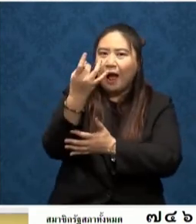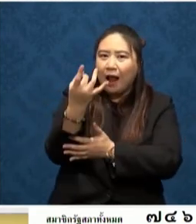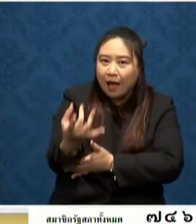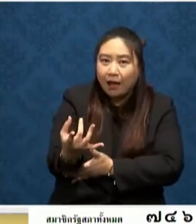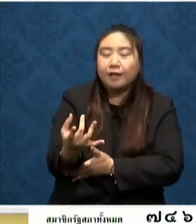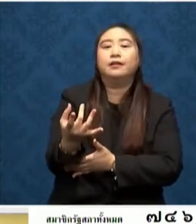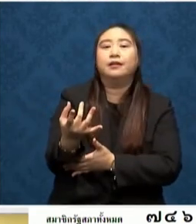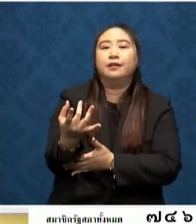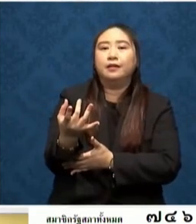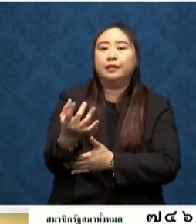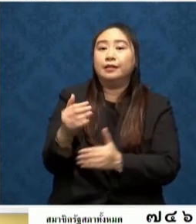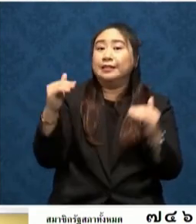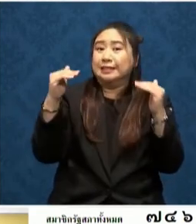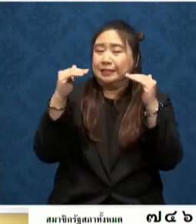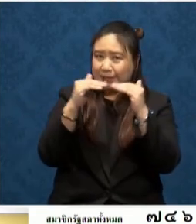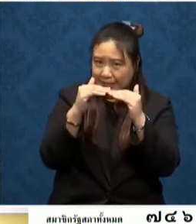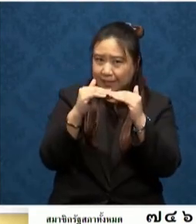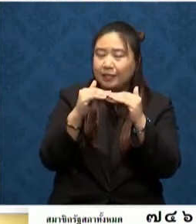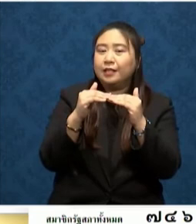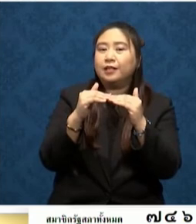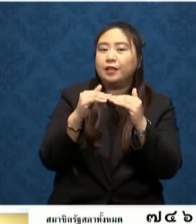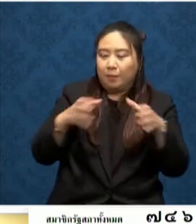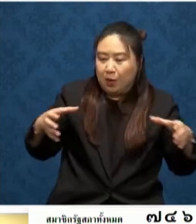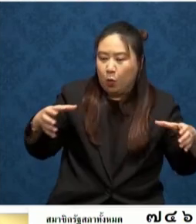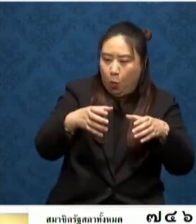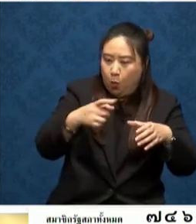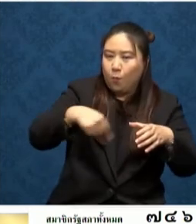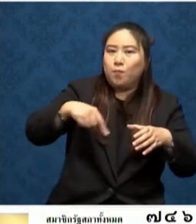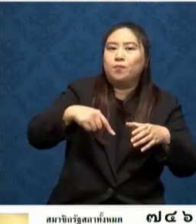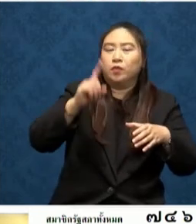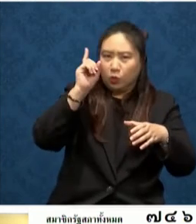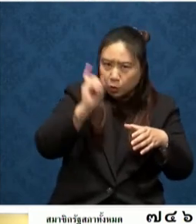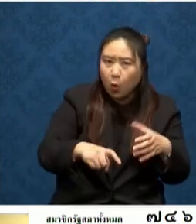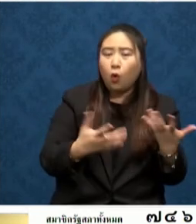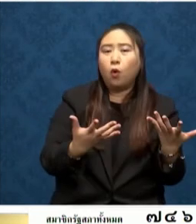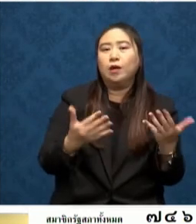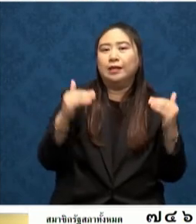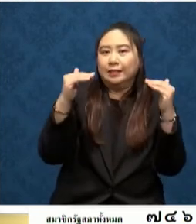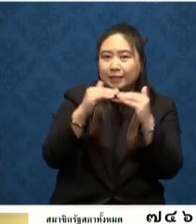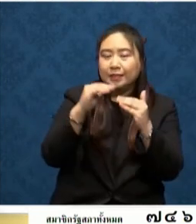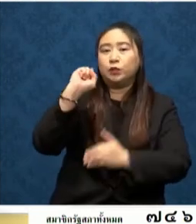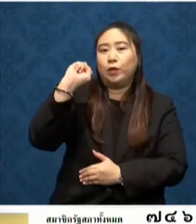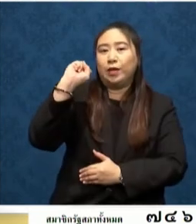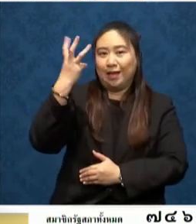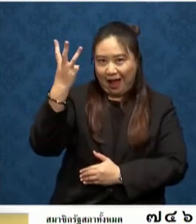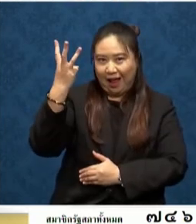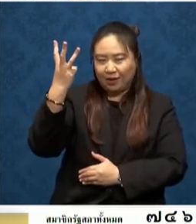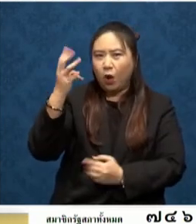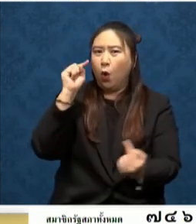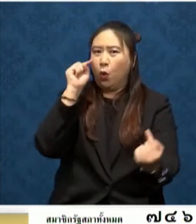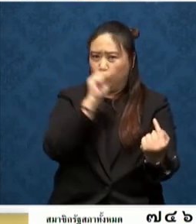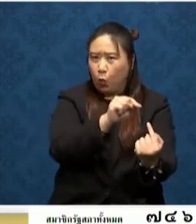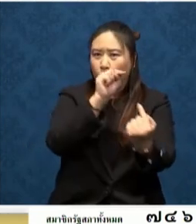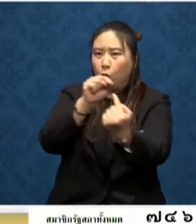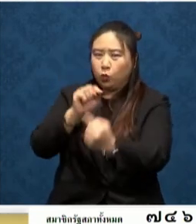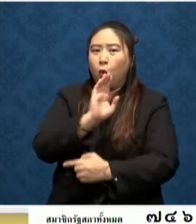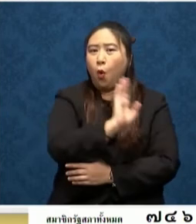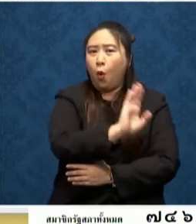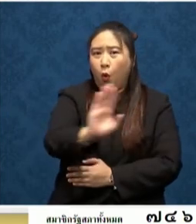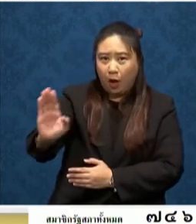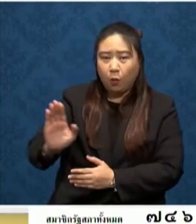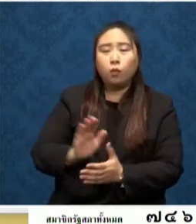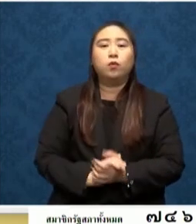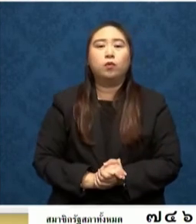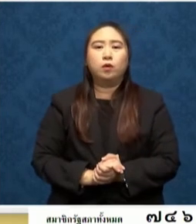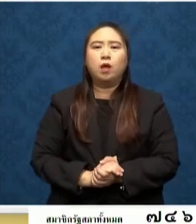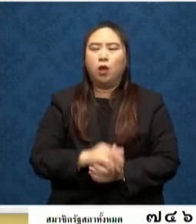ต้องมีสิทธิในการรมตัเป็สาภาพมีสิทธิ์และสวสดีการที่เหมาะสมขบคามเสี่ยงในการทำงานรวมไปถ